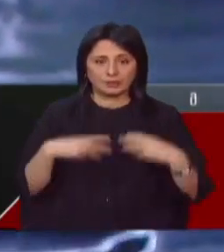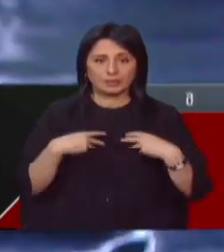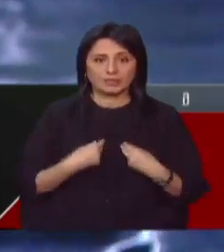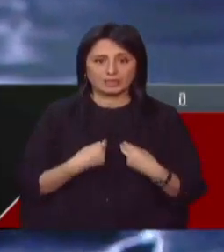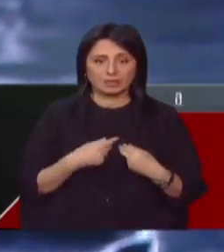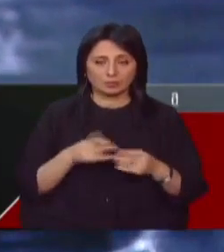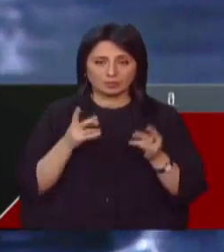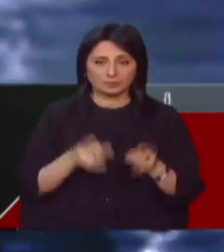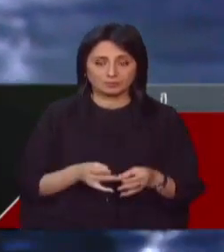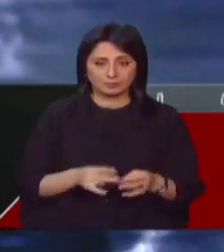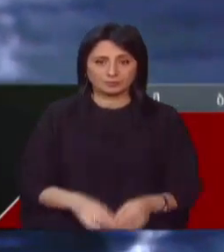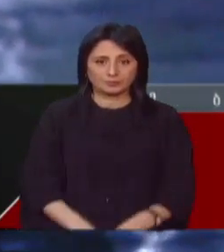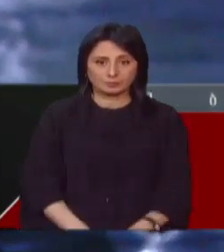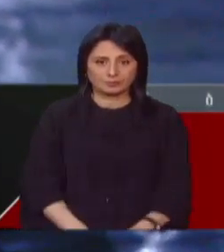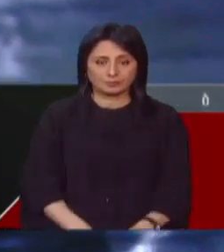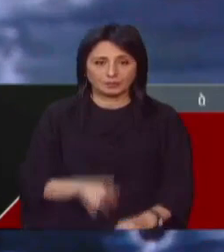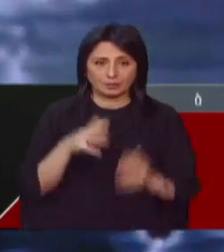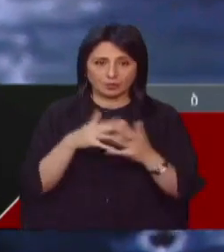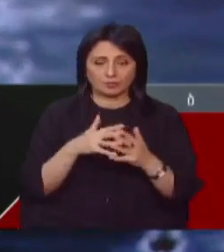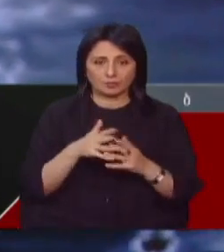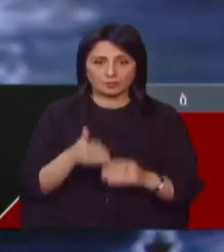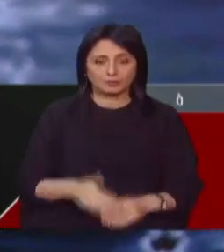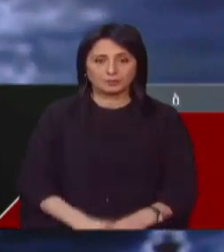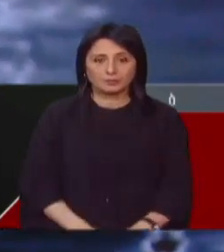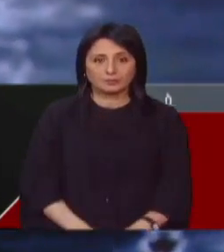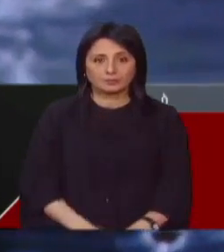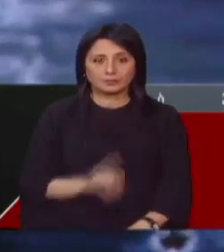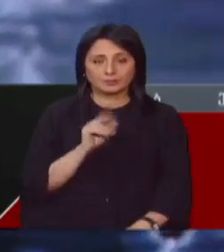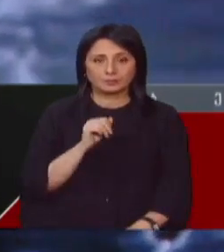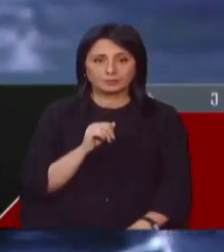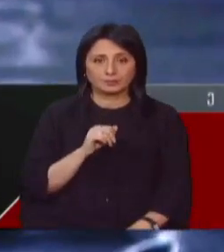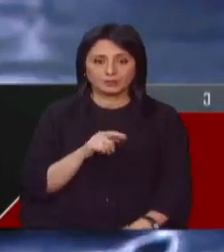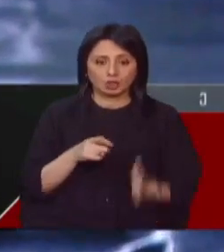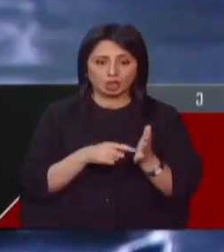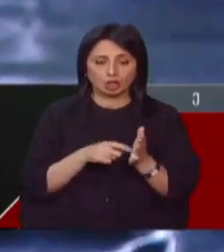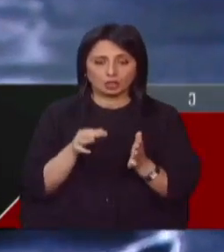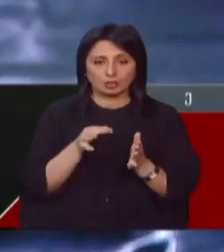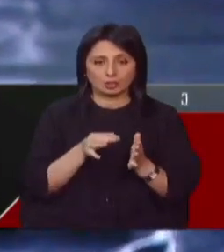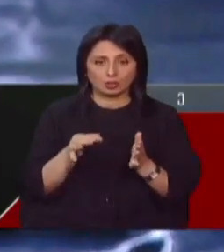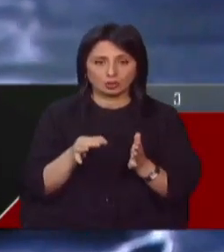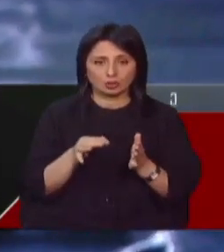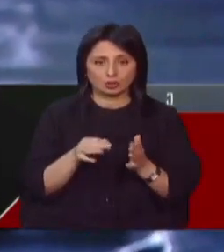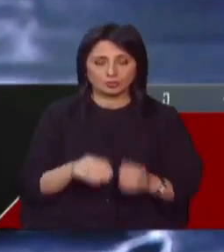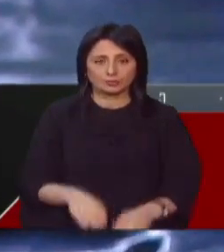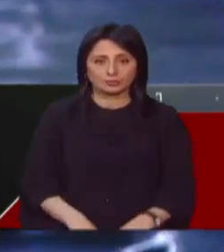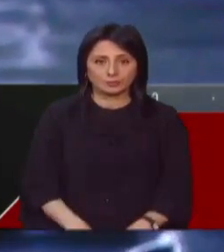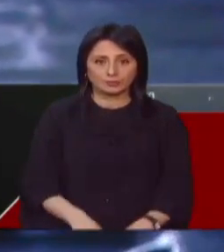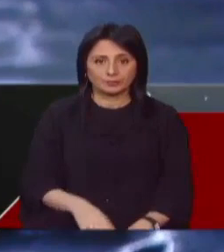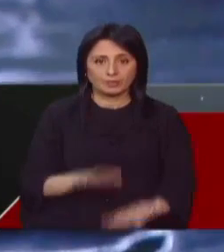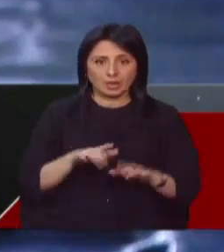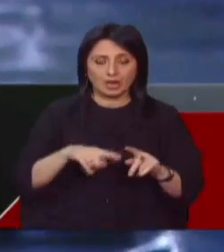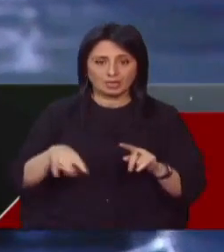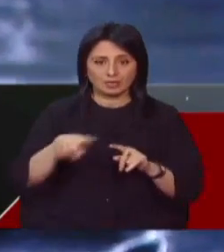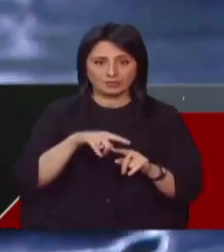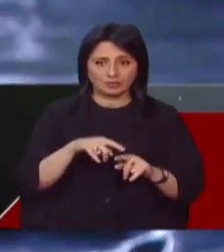საწუხაროდ იგი ემსხვერპა ამ ომს და დონეცკის ოლქში, კერძოდ